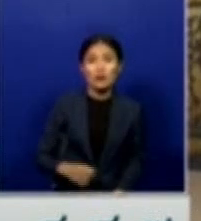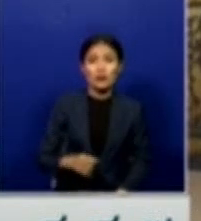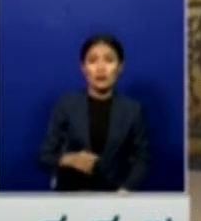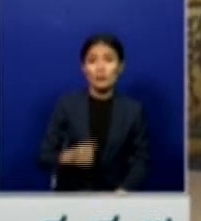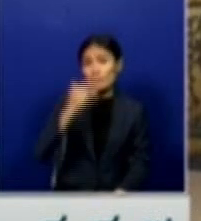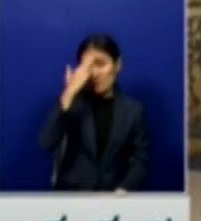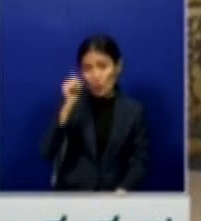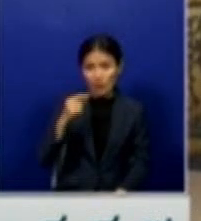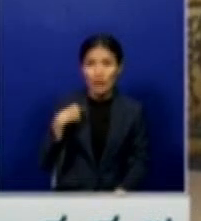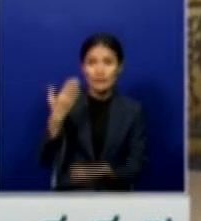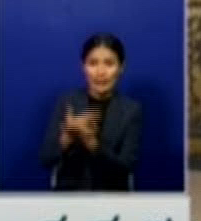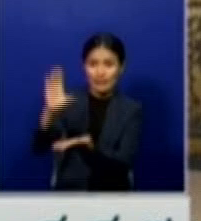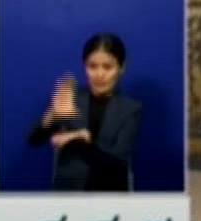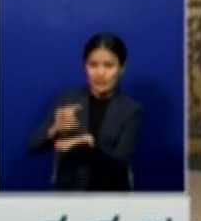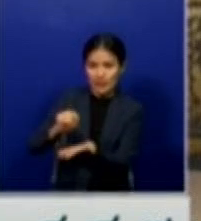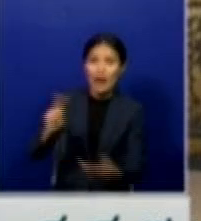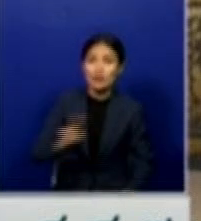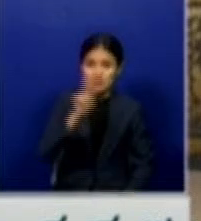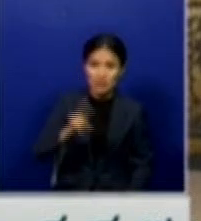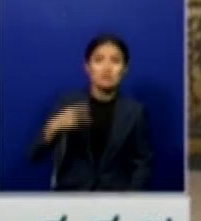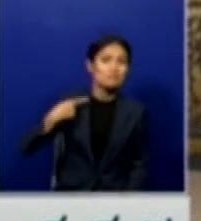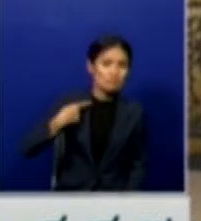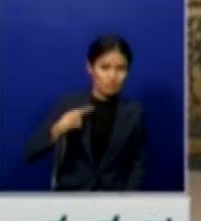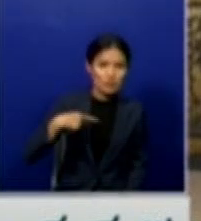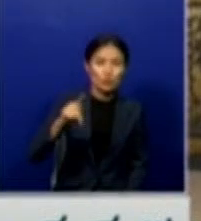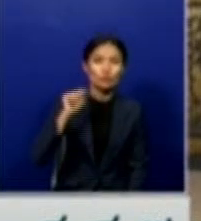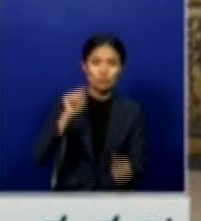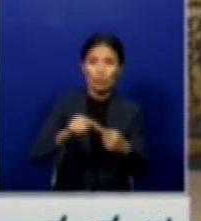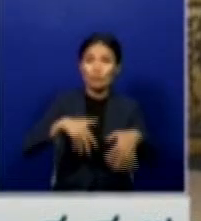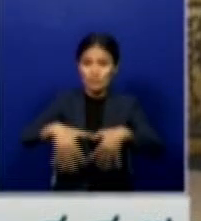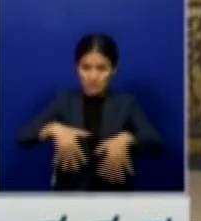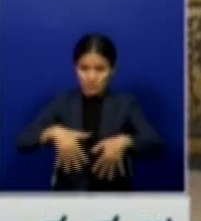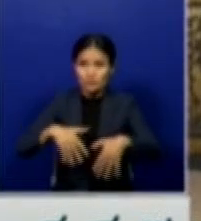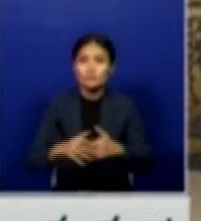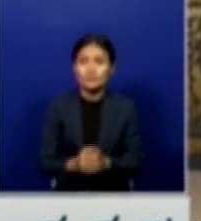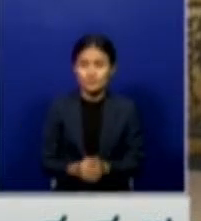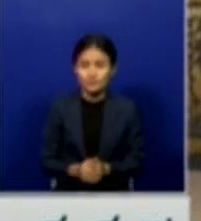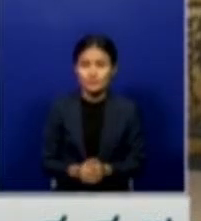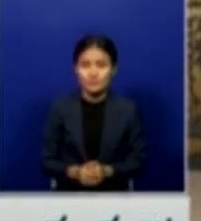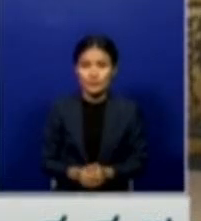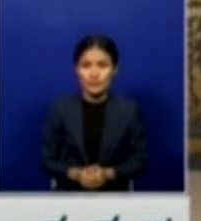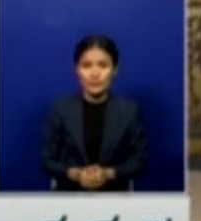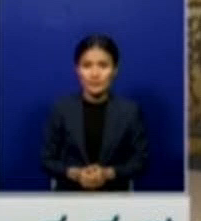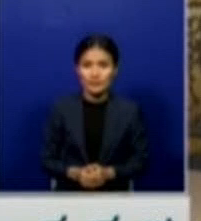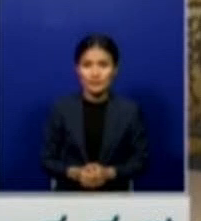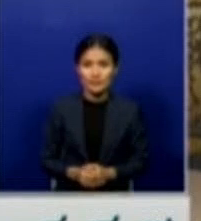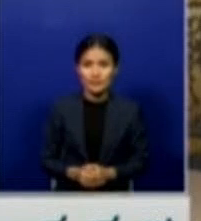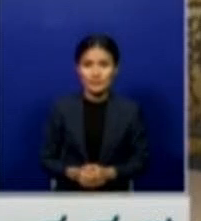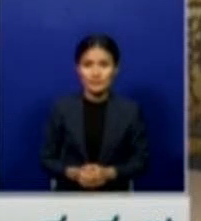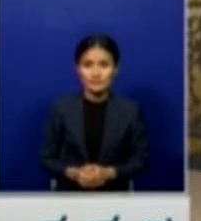ขนาดเนี้ย ยังไม่เกินกรอบ GDP ขนาดเนี้ยหนี้สาธารณะที่กู้เงินเนี่ยต่อ GDP มัน